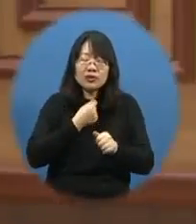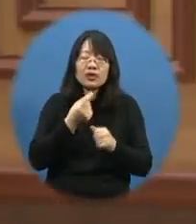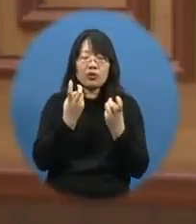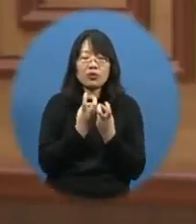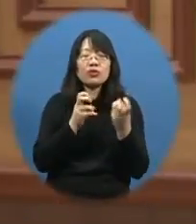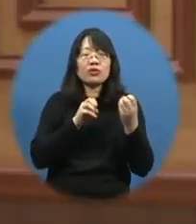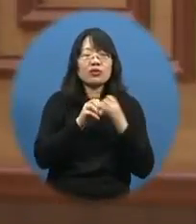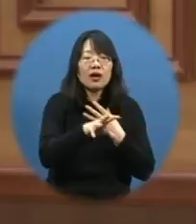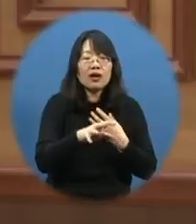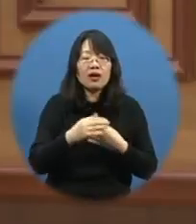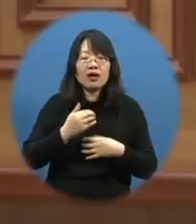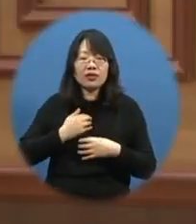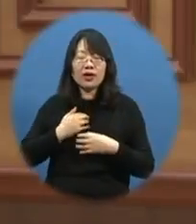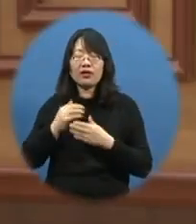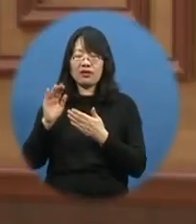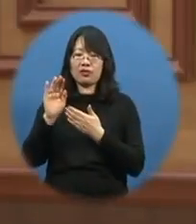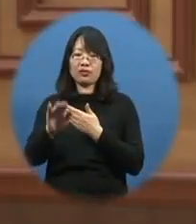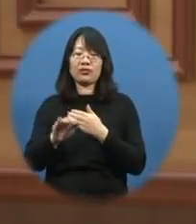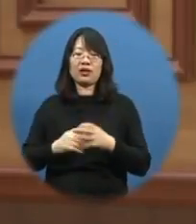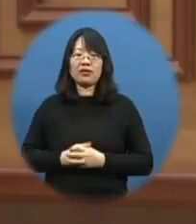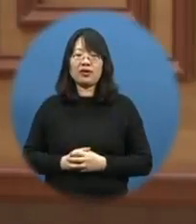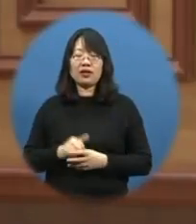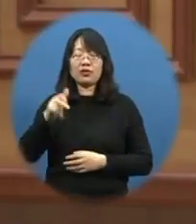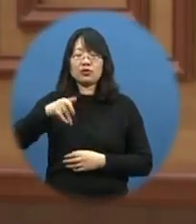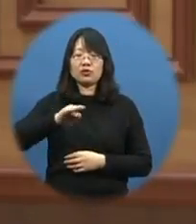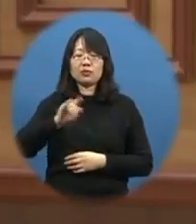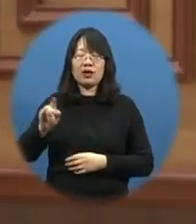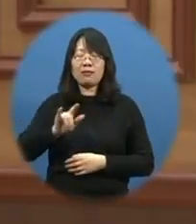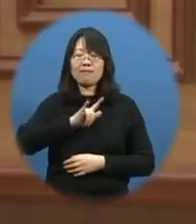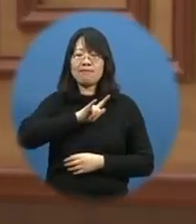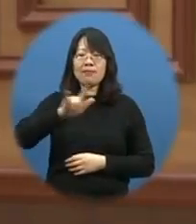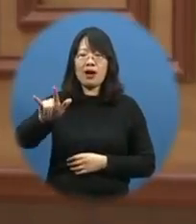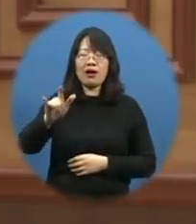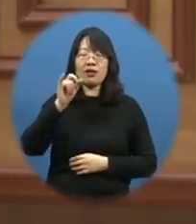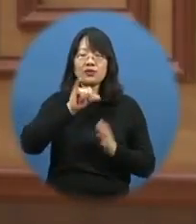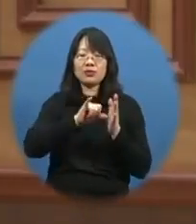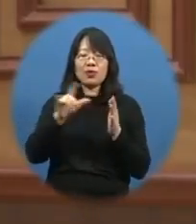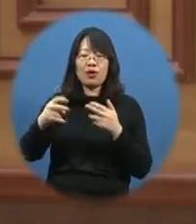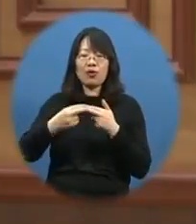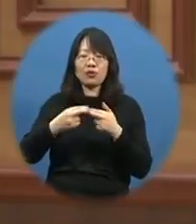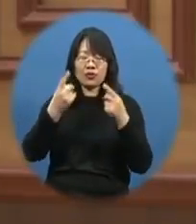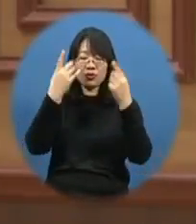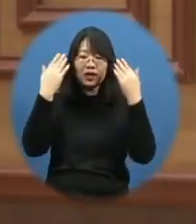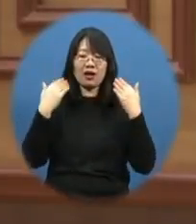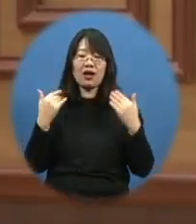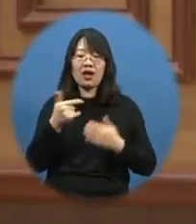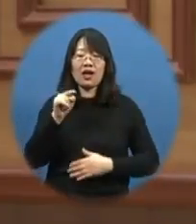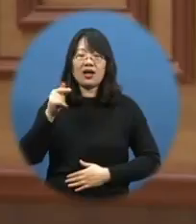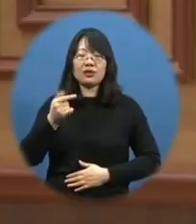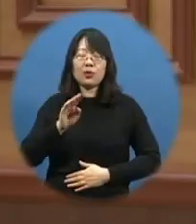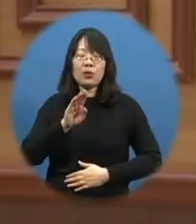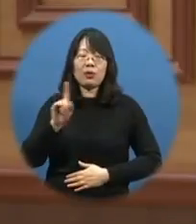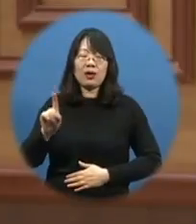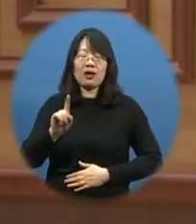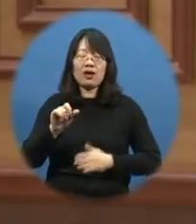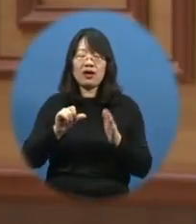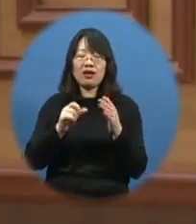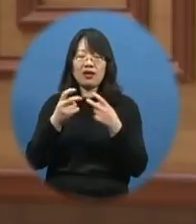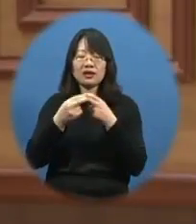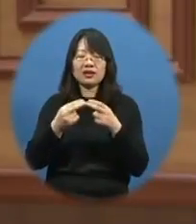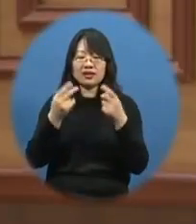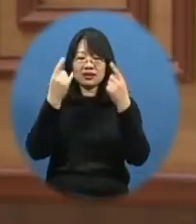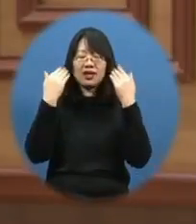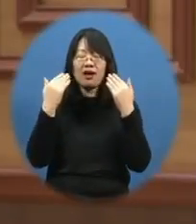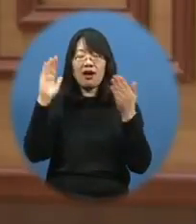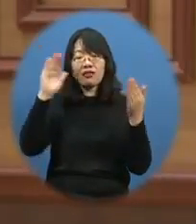제가요. 쿠바를 가가지고 쿠바에 이제 유명한 의대가 이제 그 하노바 의대라지 학생들을